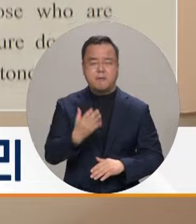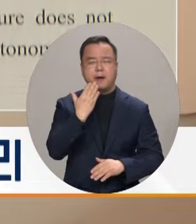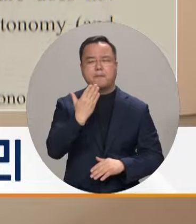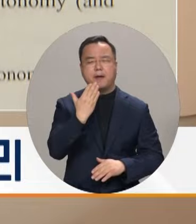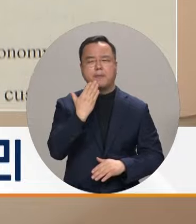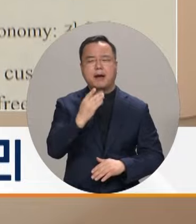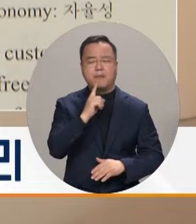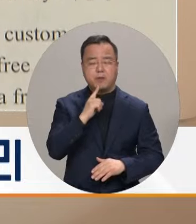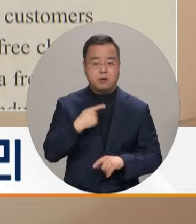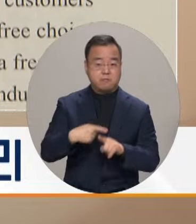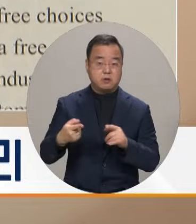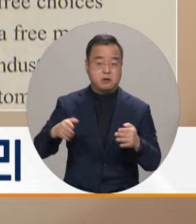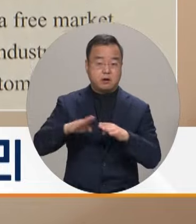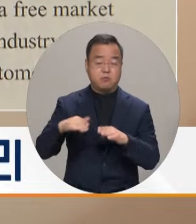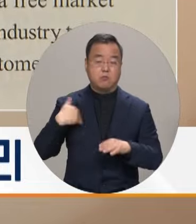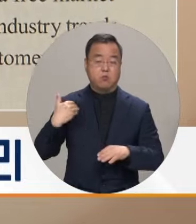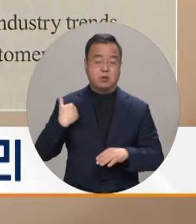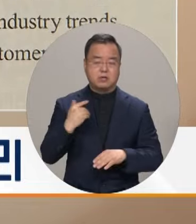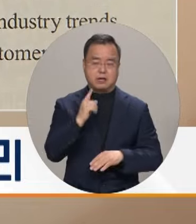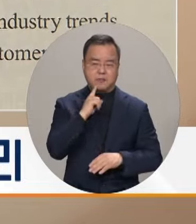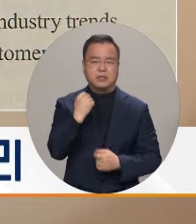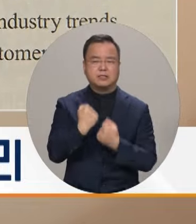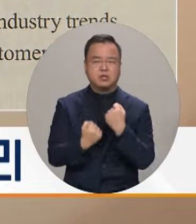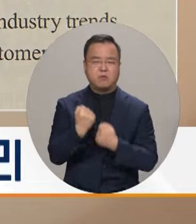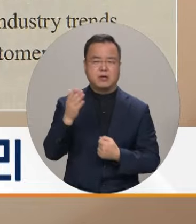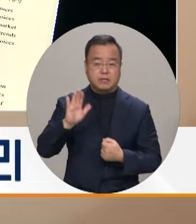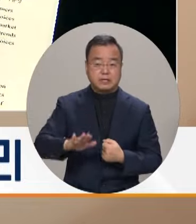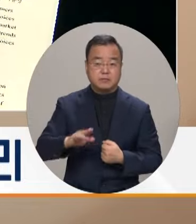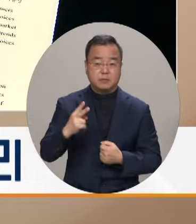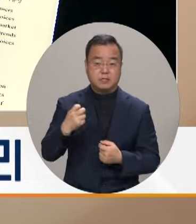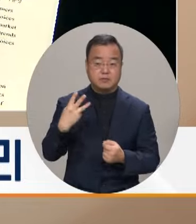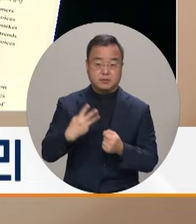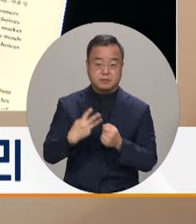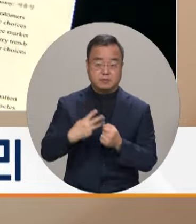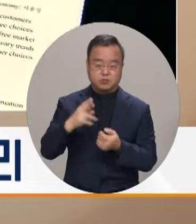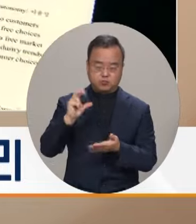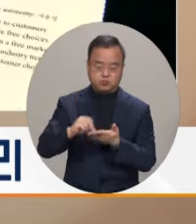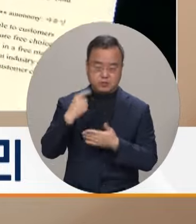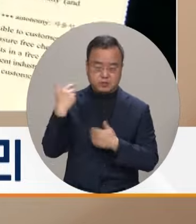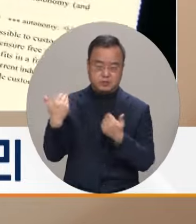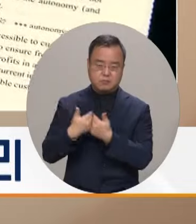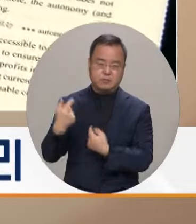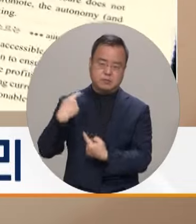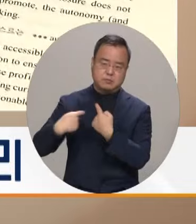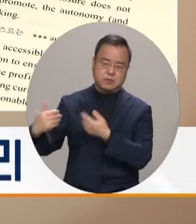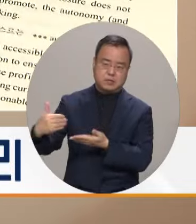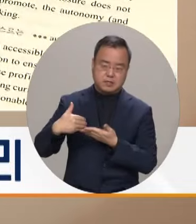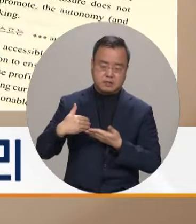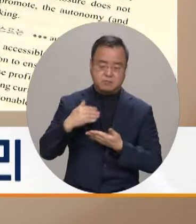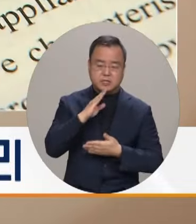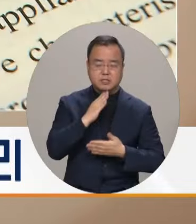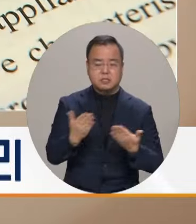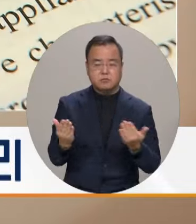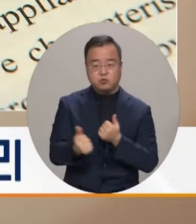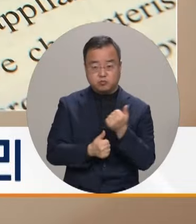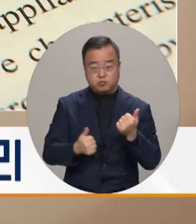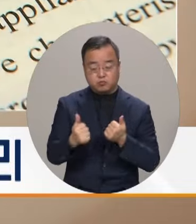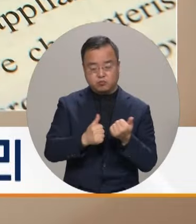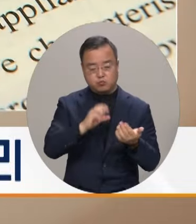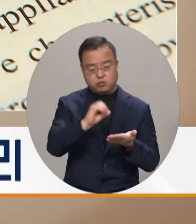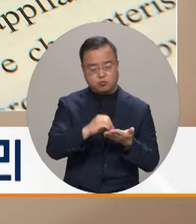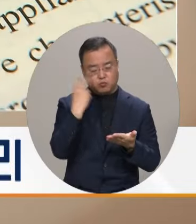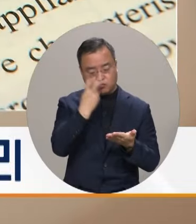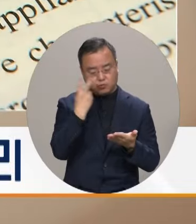못했다고 설명을 한 겁니다 결국이 23번 문항에 대한 이의신청은 실무위원회에서 안건으로 채택되지